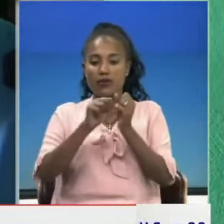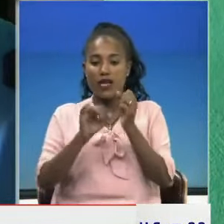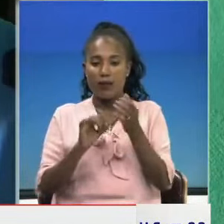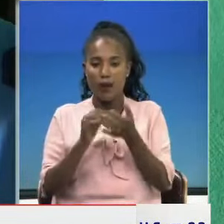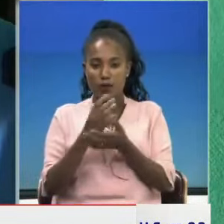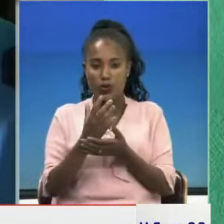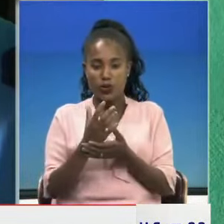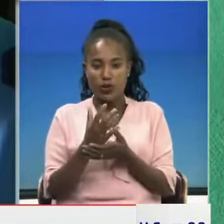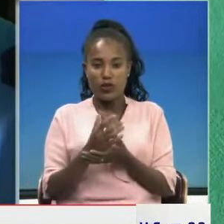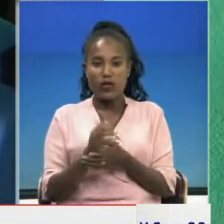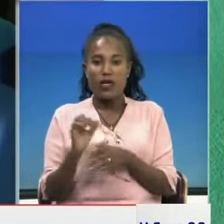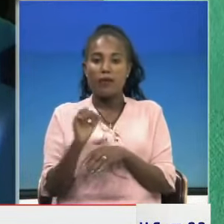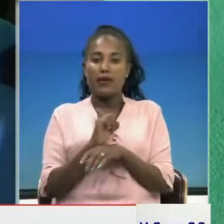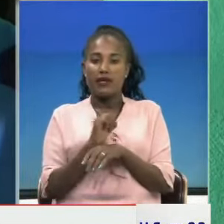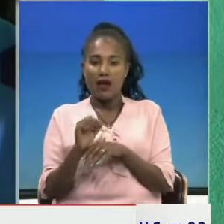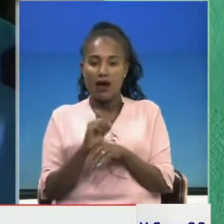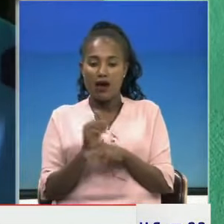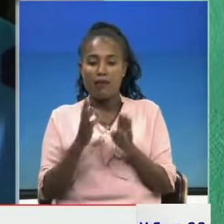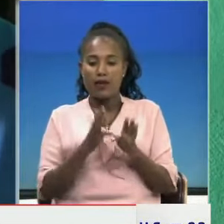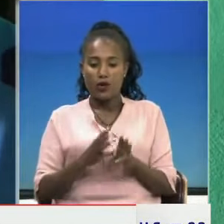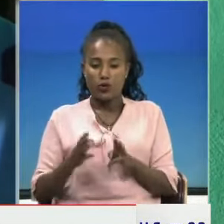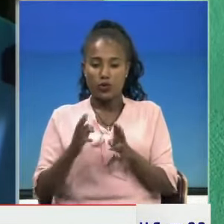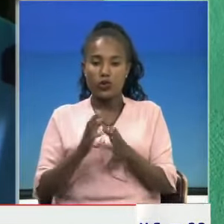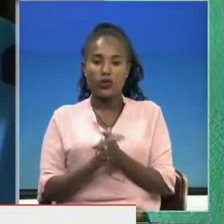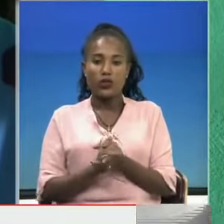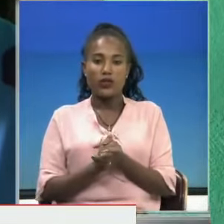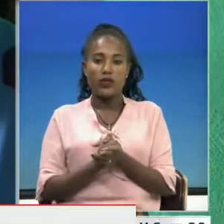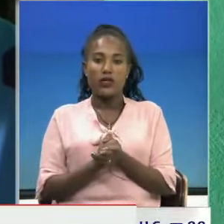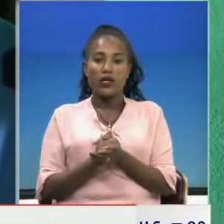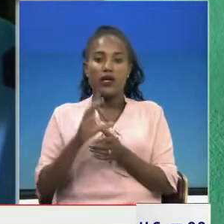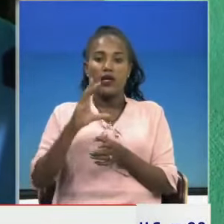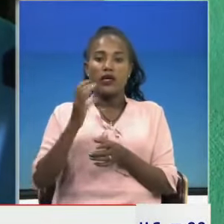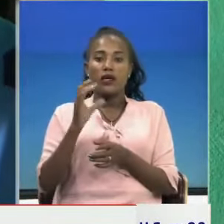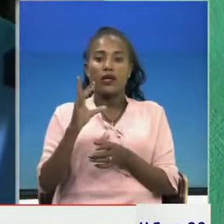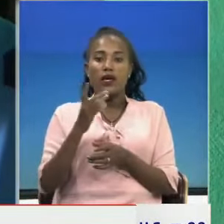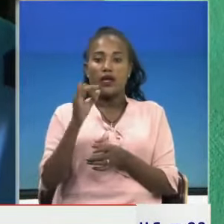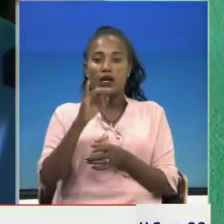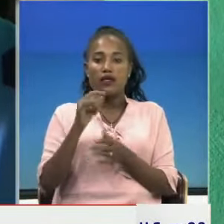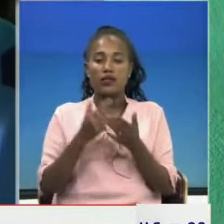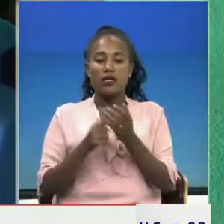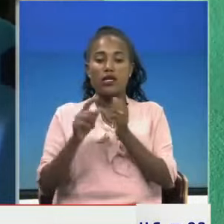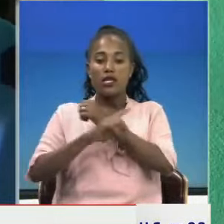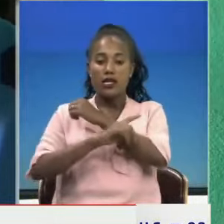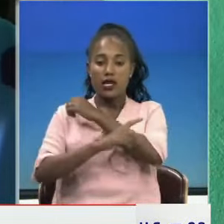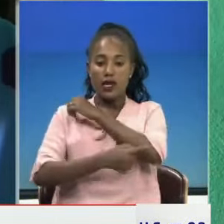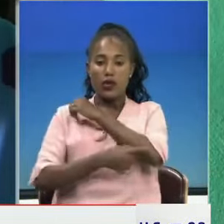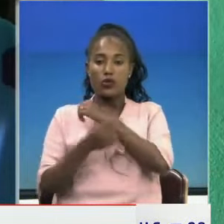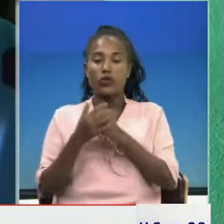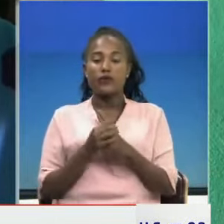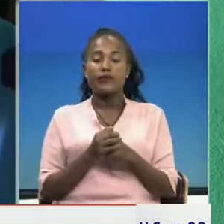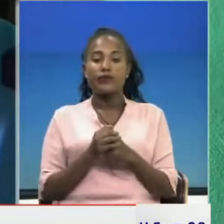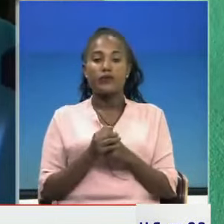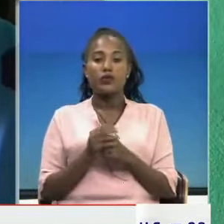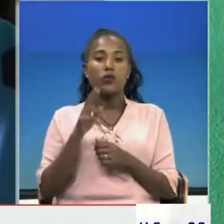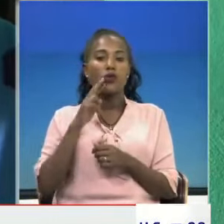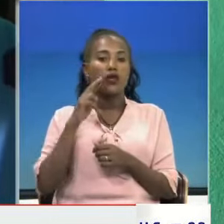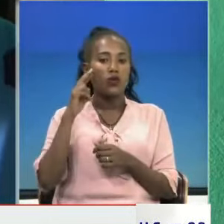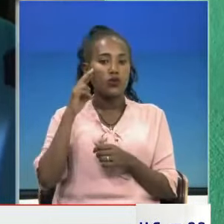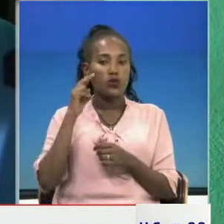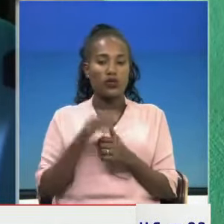ልማቶች፣ መኪና መንገዶች፣ ምንድነው ይሄ ድልድዮች፣